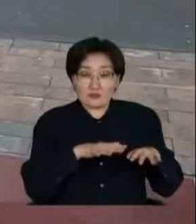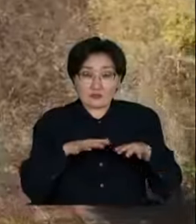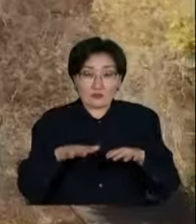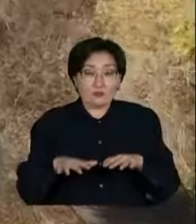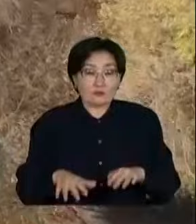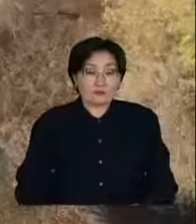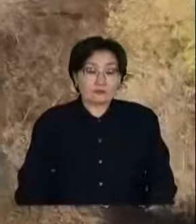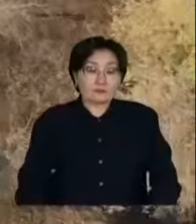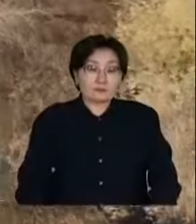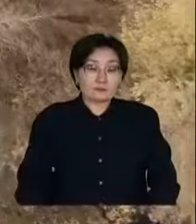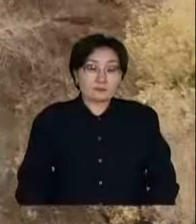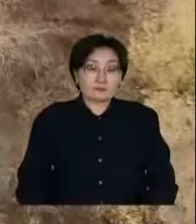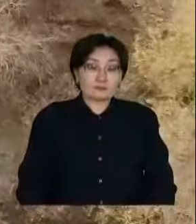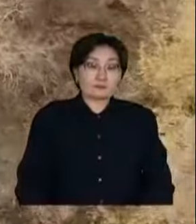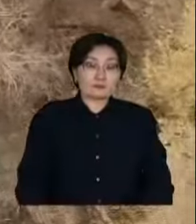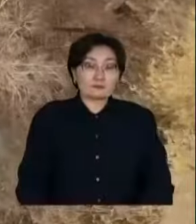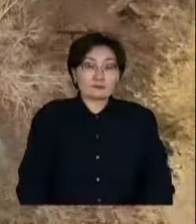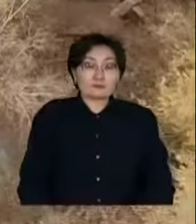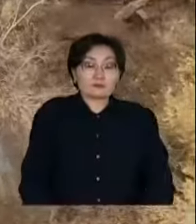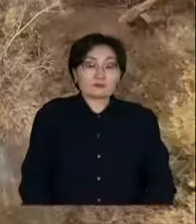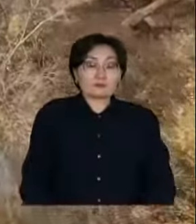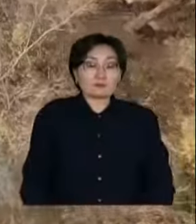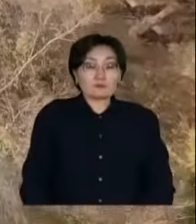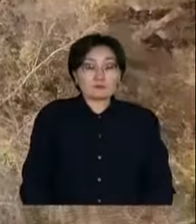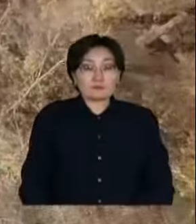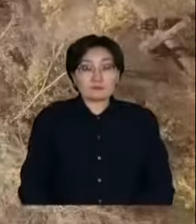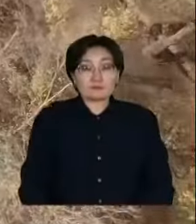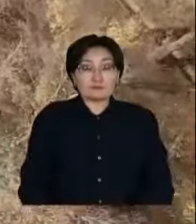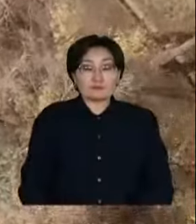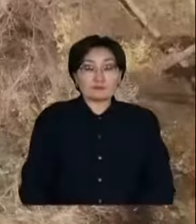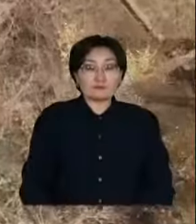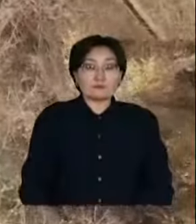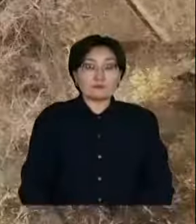мест. Владислав Иващенко, Хангельде Ахметханов, Сагынгали Мунайтбасов, телеканал «Алматы».